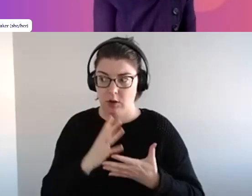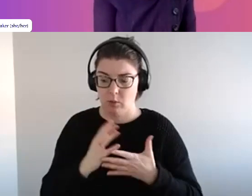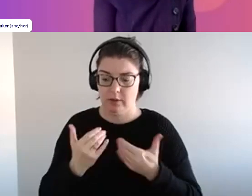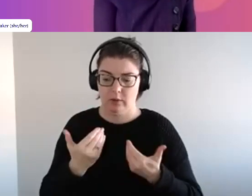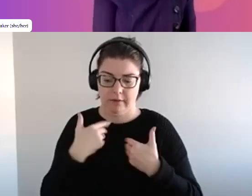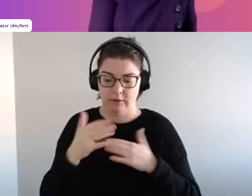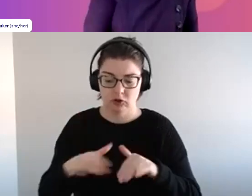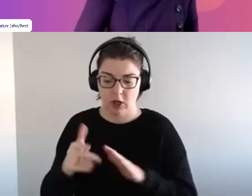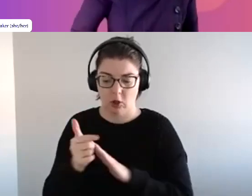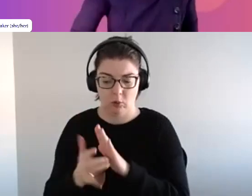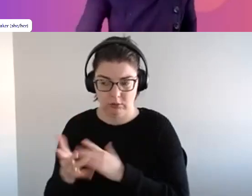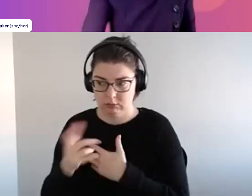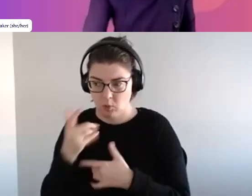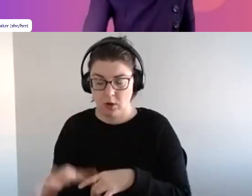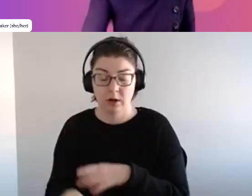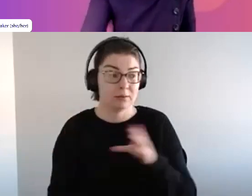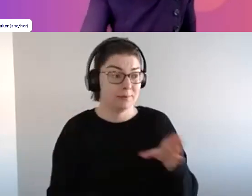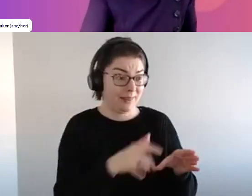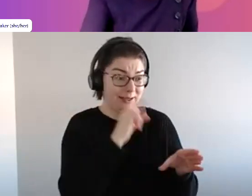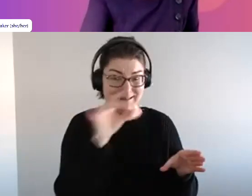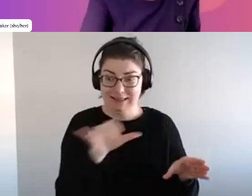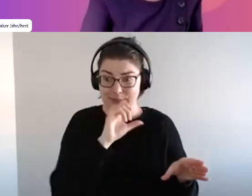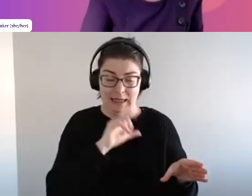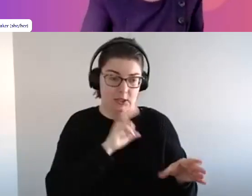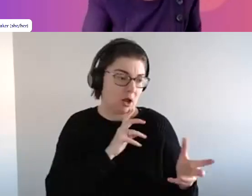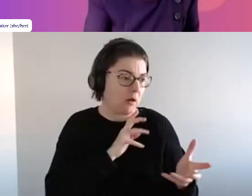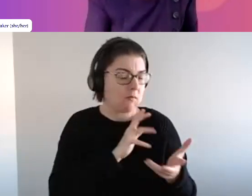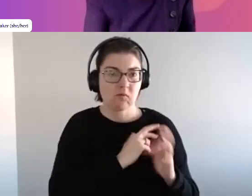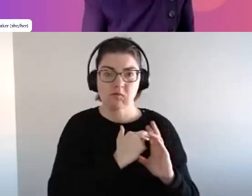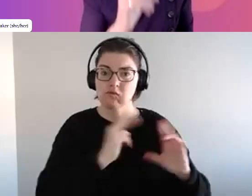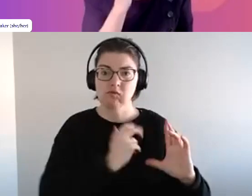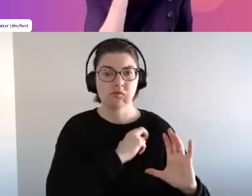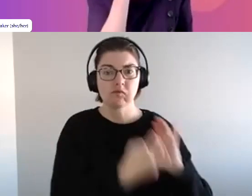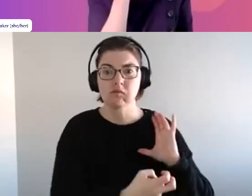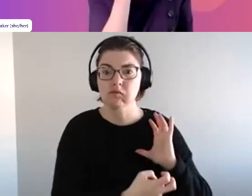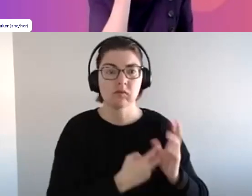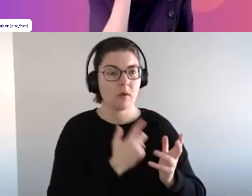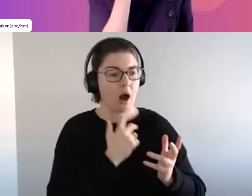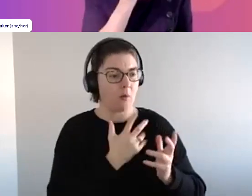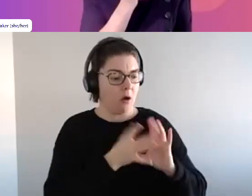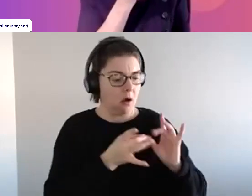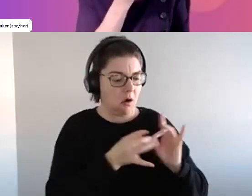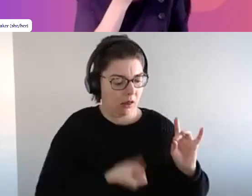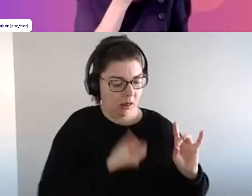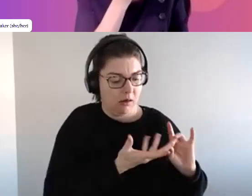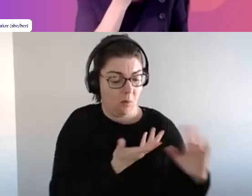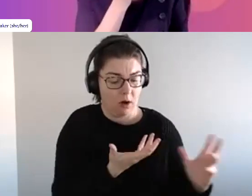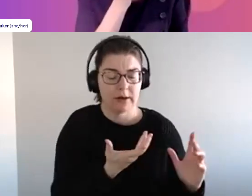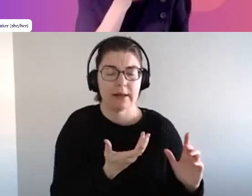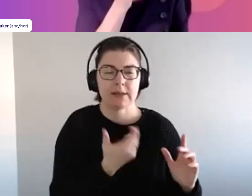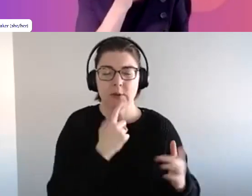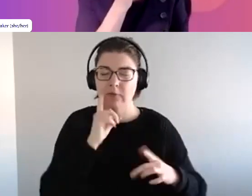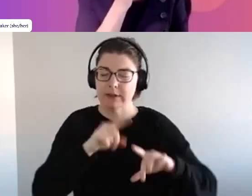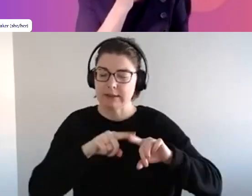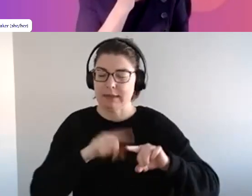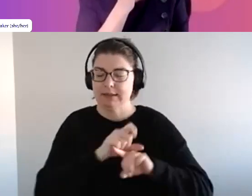avoir un avocat il pourrait y avoir un enfant de 10 ans qui est prêt à s'exprimer et à faire entendre sa voix donc